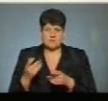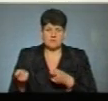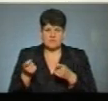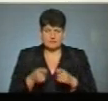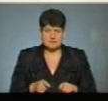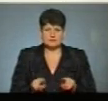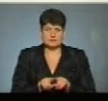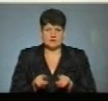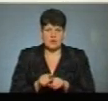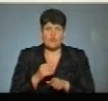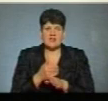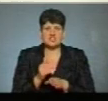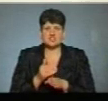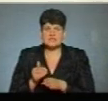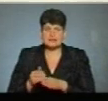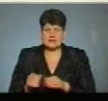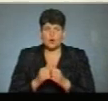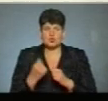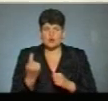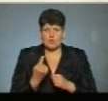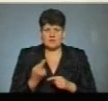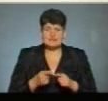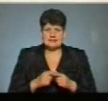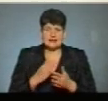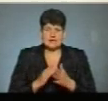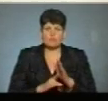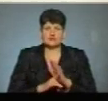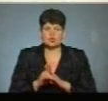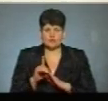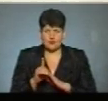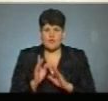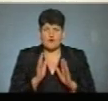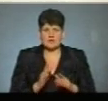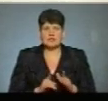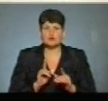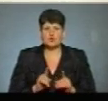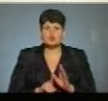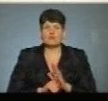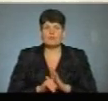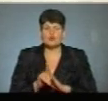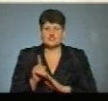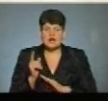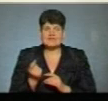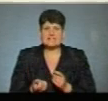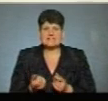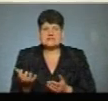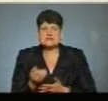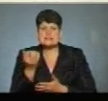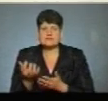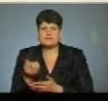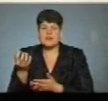партія розподілилася рівнозначними частинами на кожну область. Це є початкова стадія для того, щоб почати